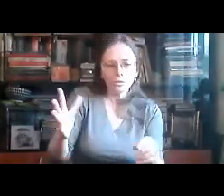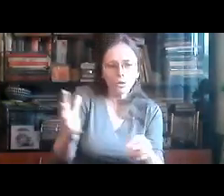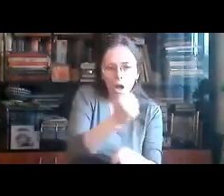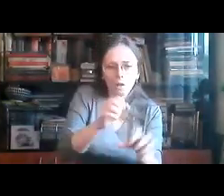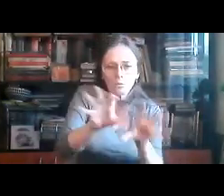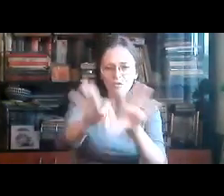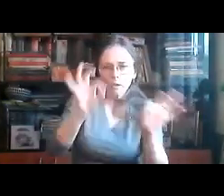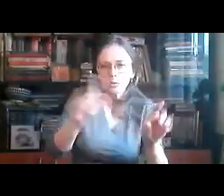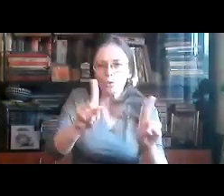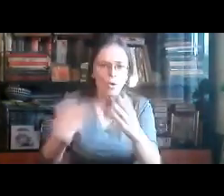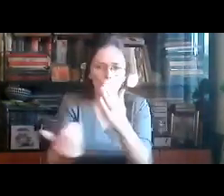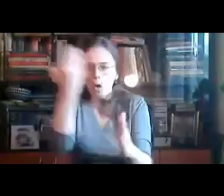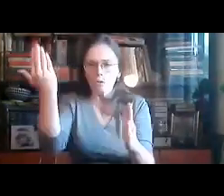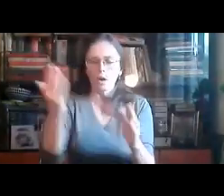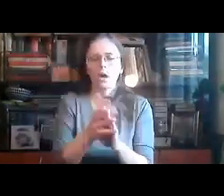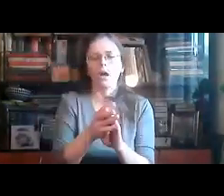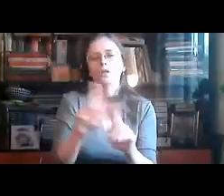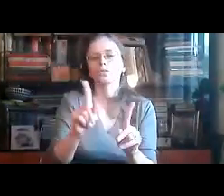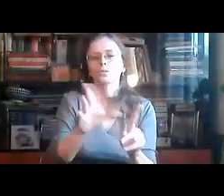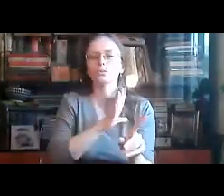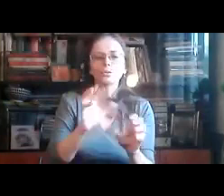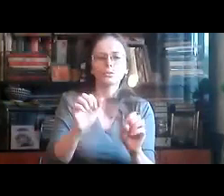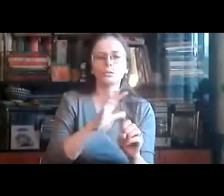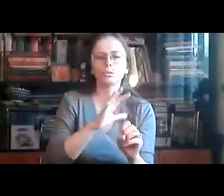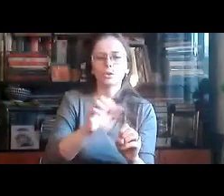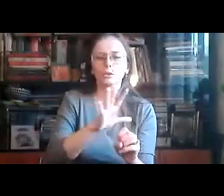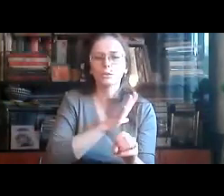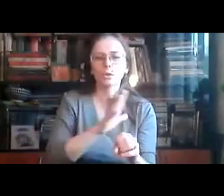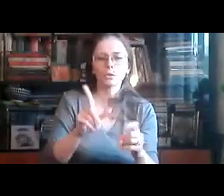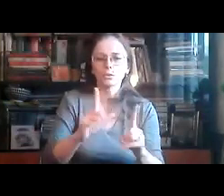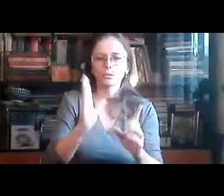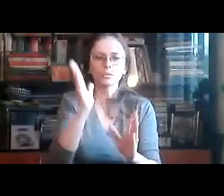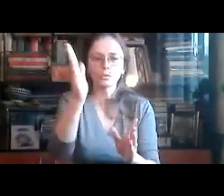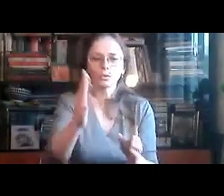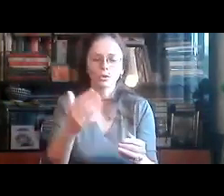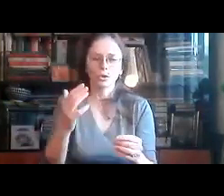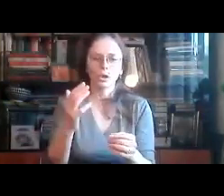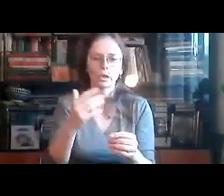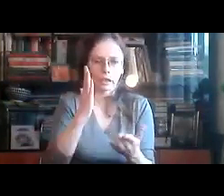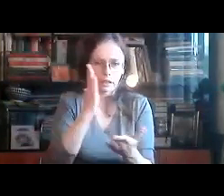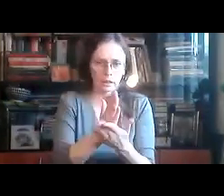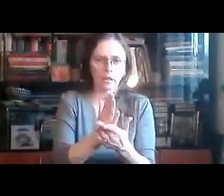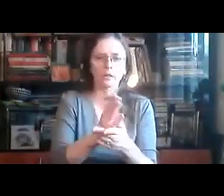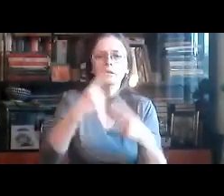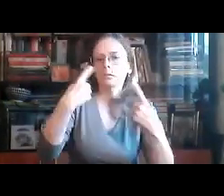или еще что-то, то есть этого вроде бы хватало, я не знаю, у меня скорее вопрос стоит вообще об этом,